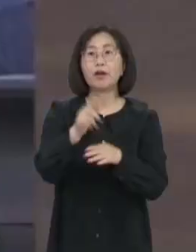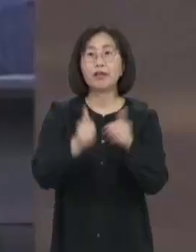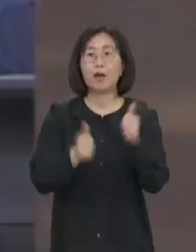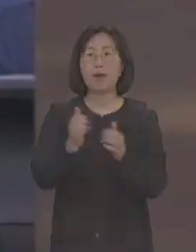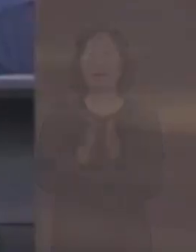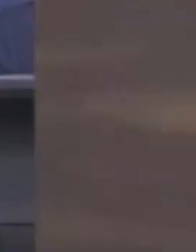있습니다